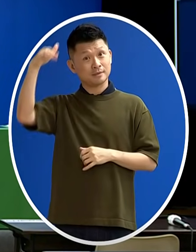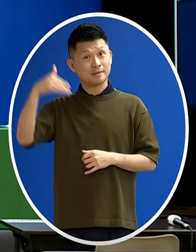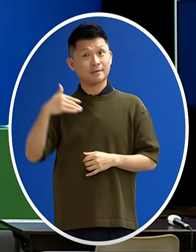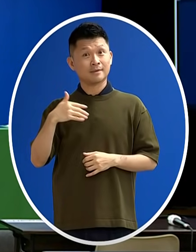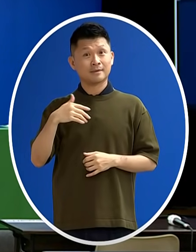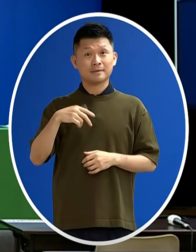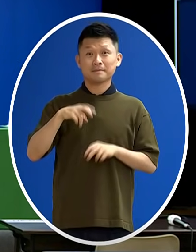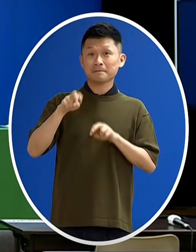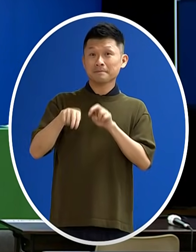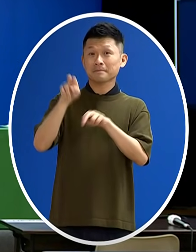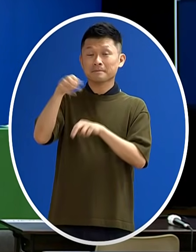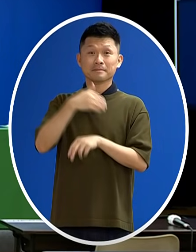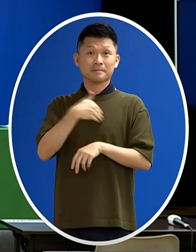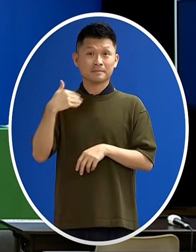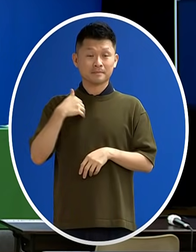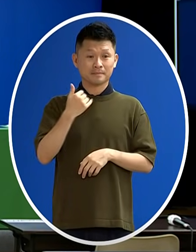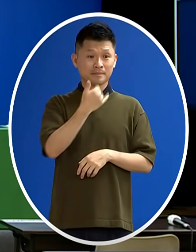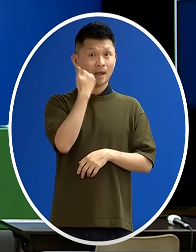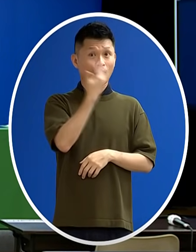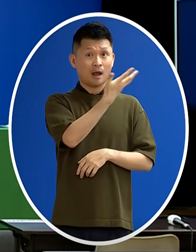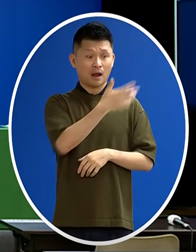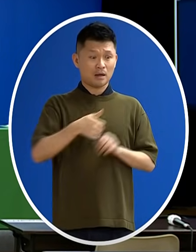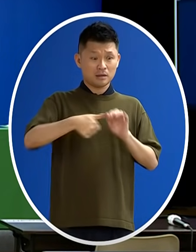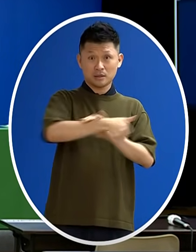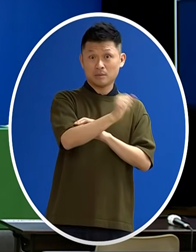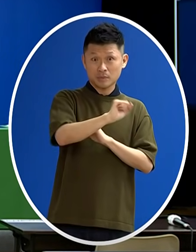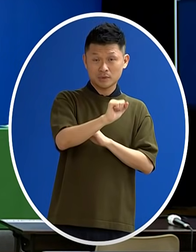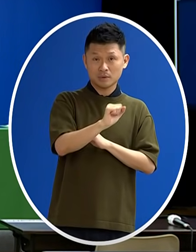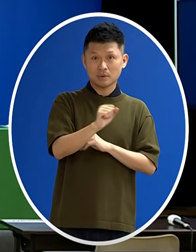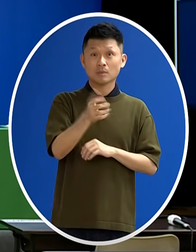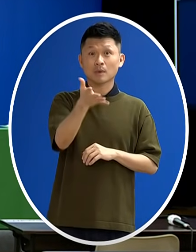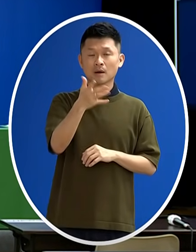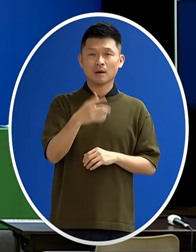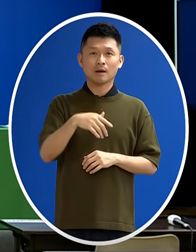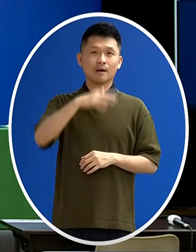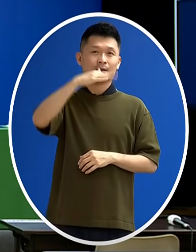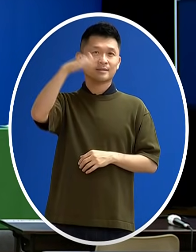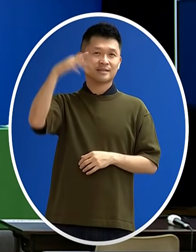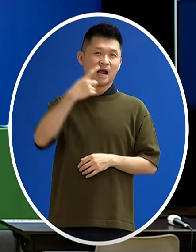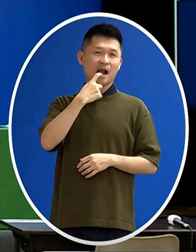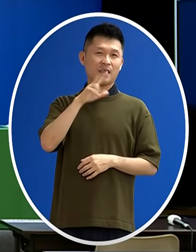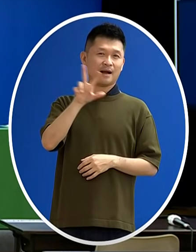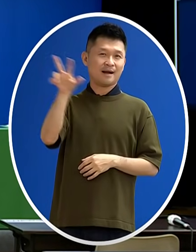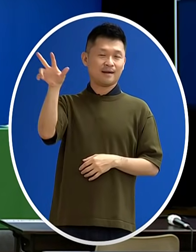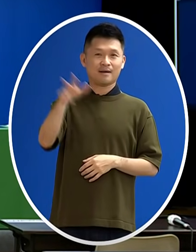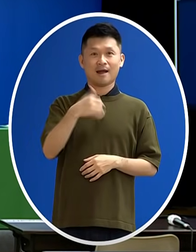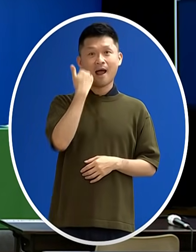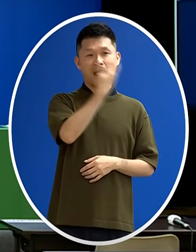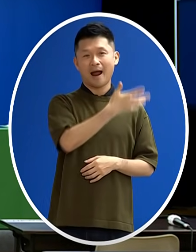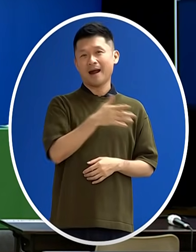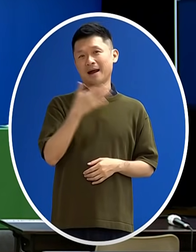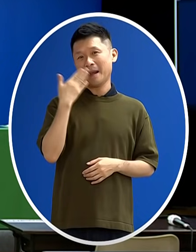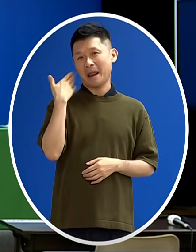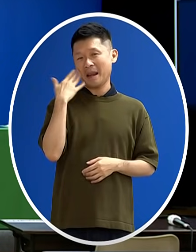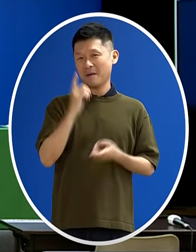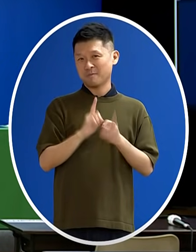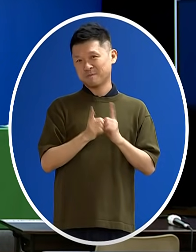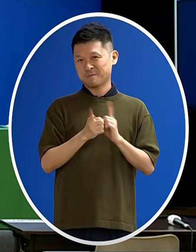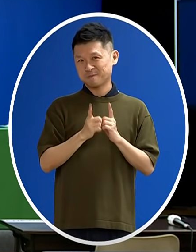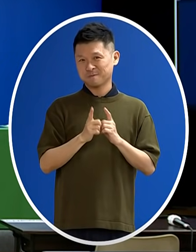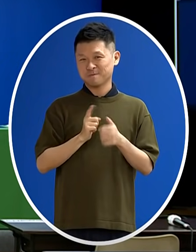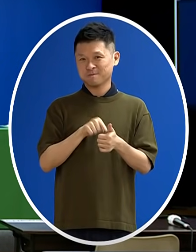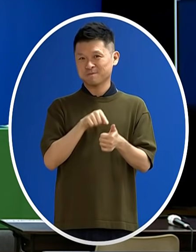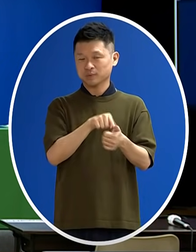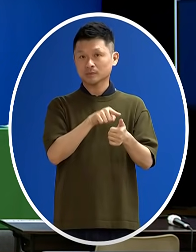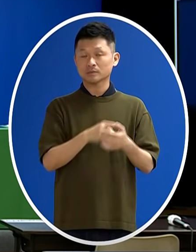法下海。那有网友戏称说，因为山是绿的，海是蓝的。那想请问，在户外山野开放的规定是有依照